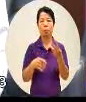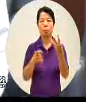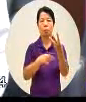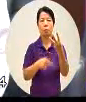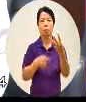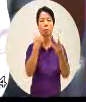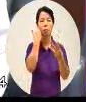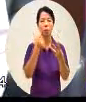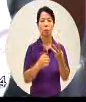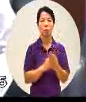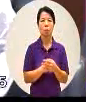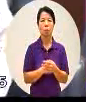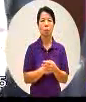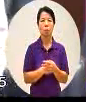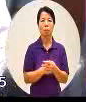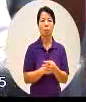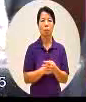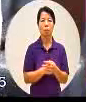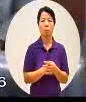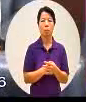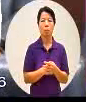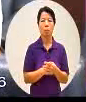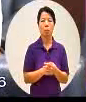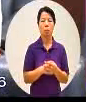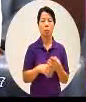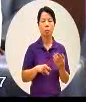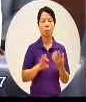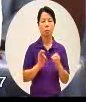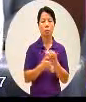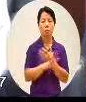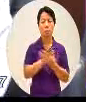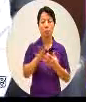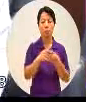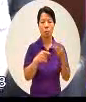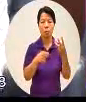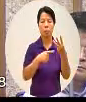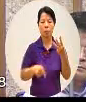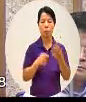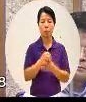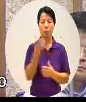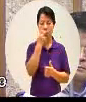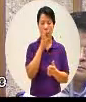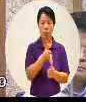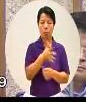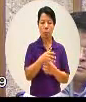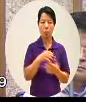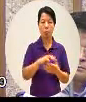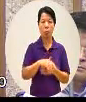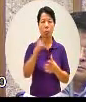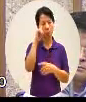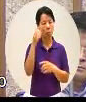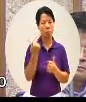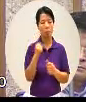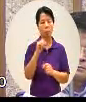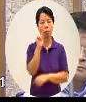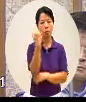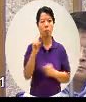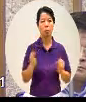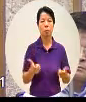个？外面的是小三吗？为什么外面有三个？ 他那个顾问的定义不一样。 那外面的三个是谁？